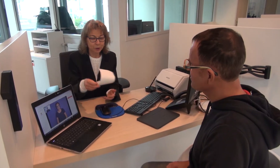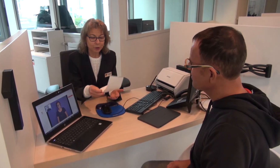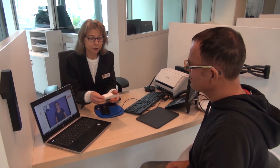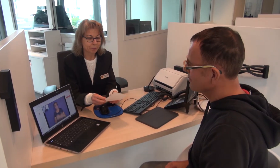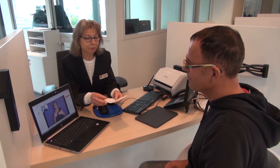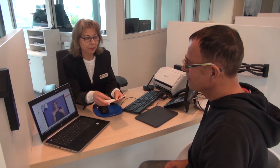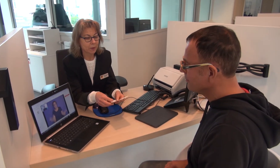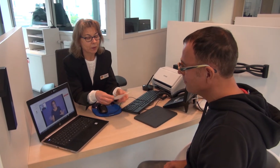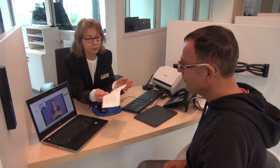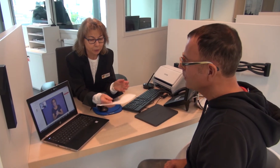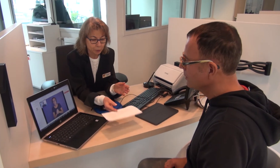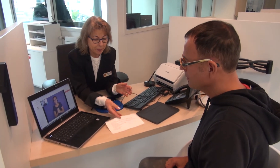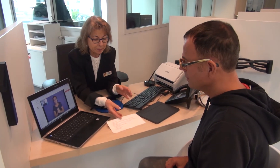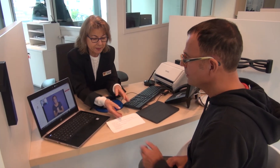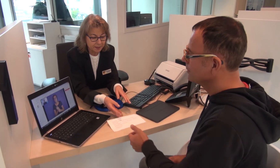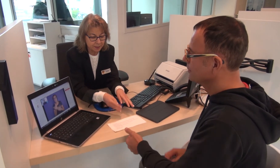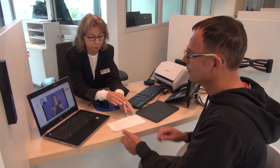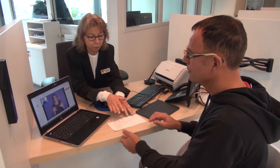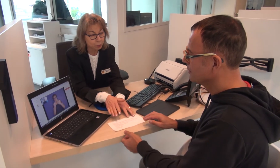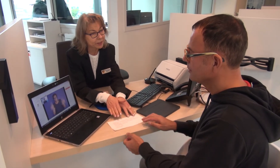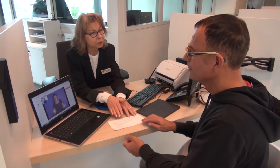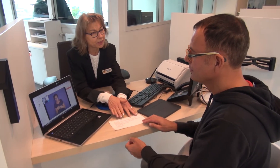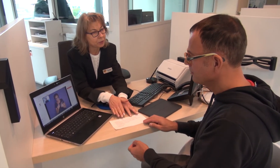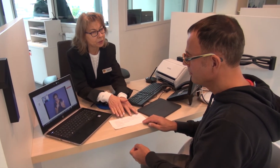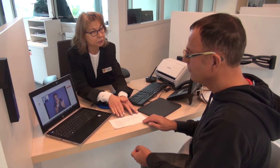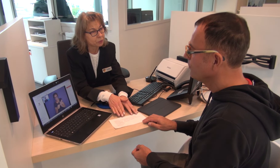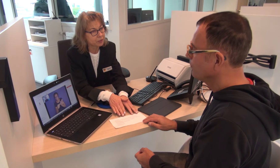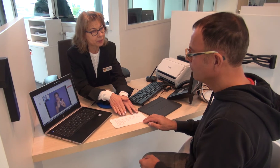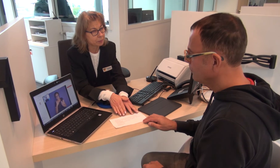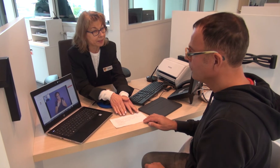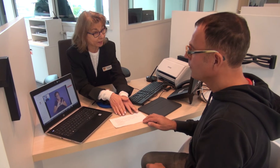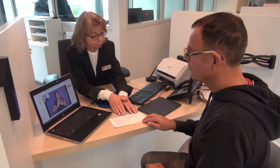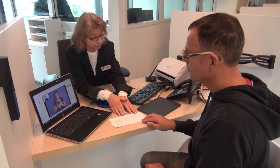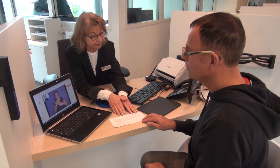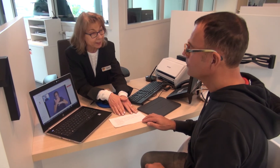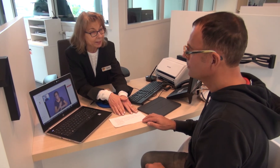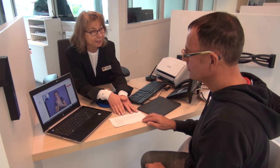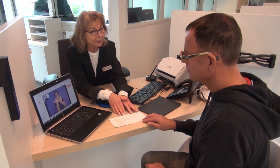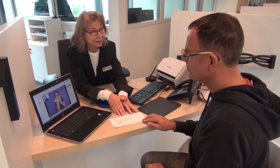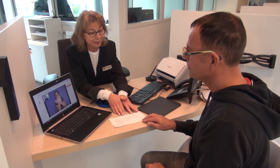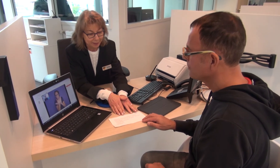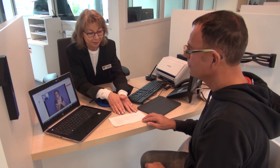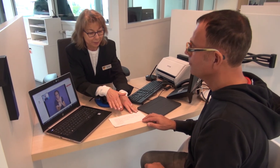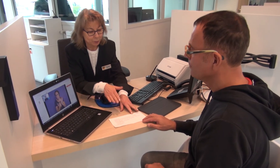vous donne ce papier où tout est noté au niveau des pièces à fournir.